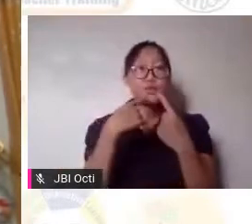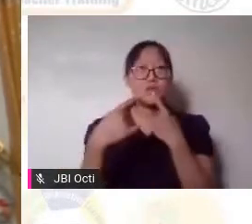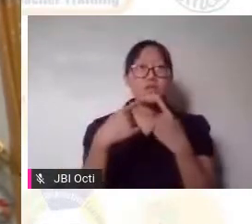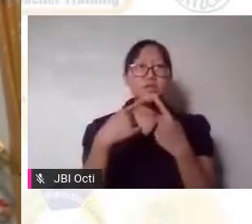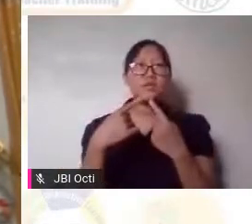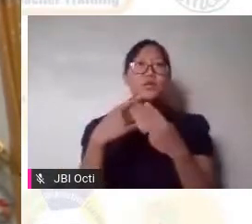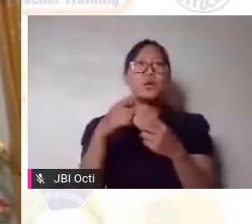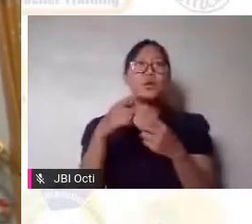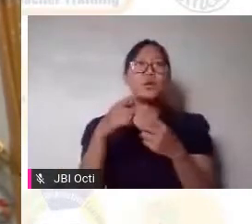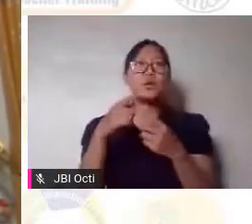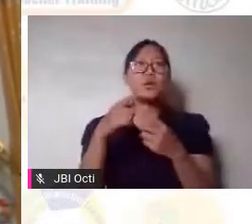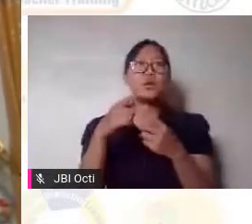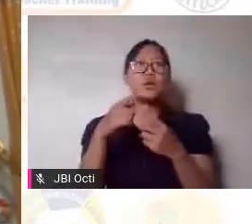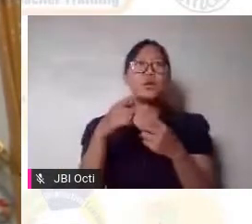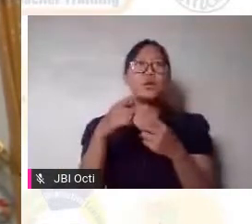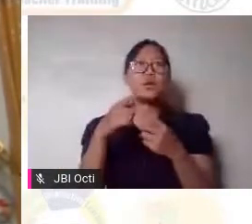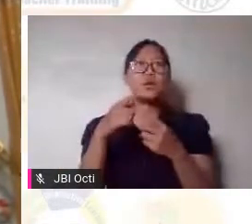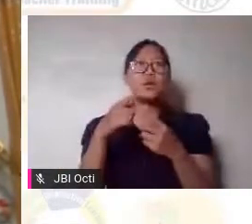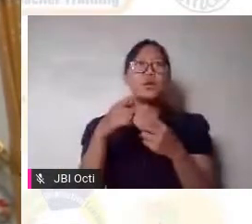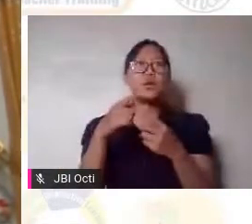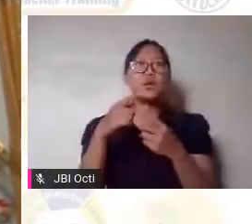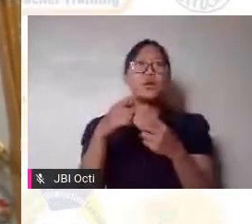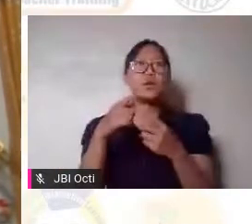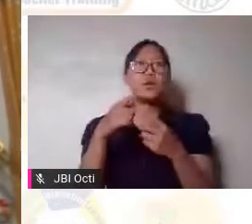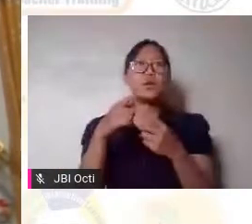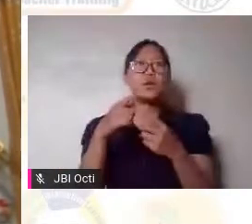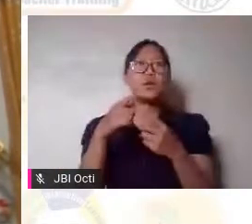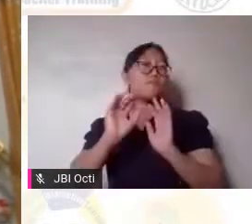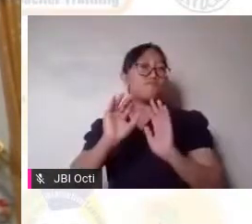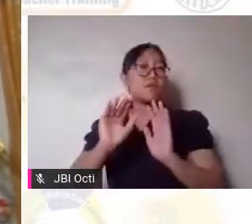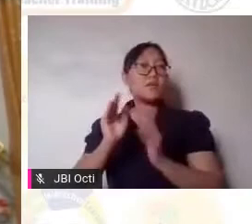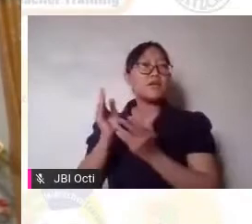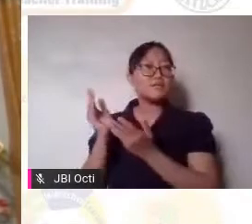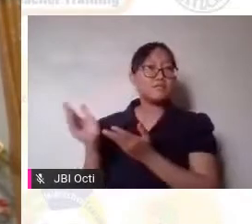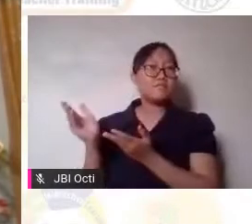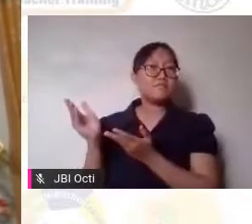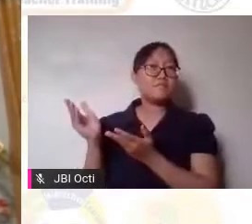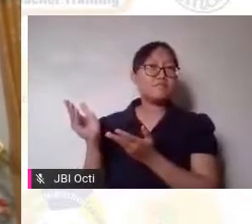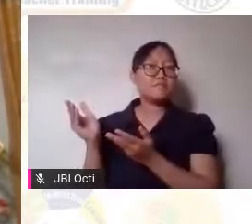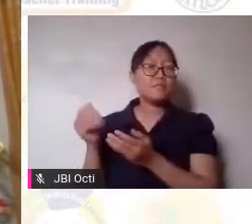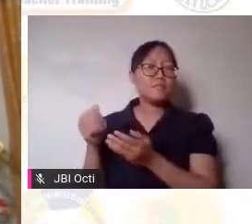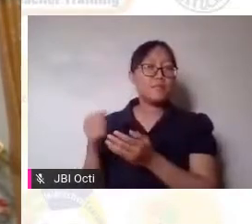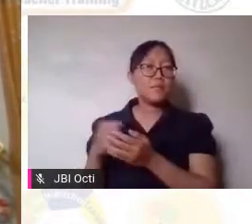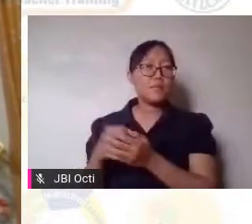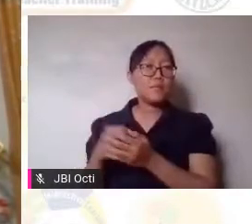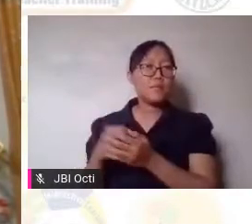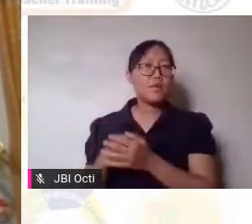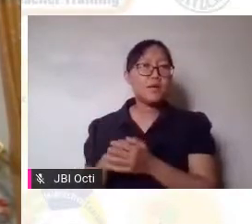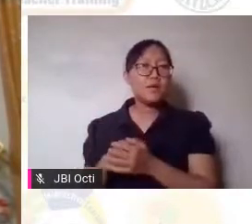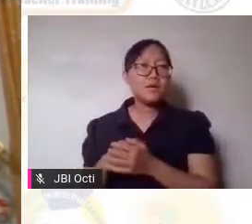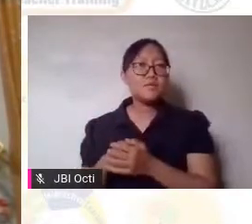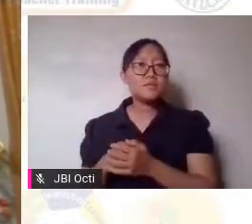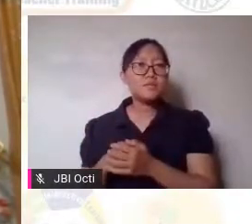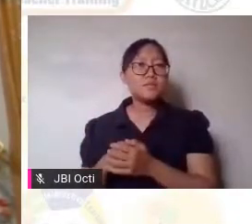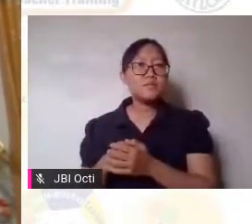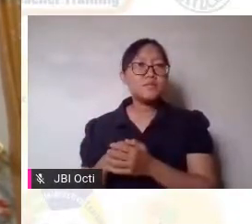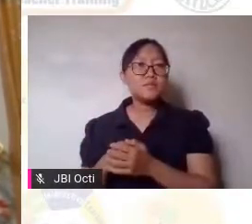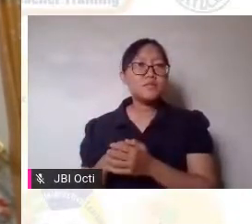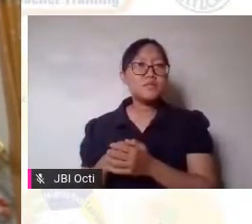selama ini banyak dipermasalahkan oleh guru, orang tua di lapangan ya, yaitu